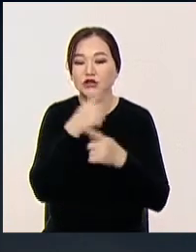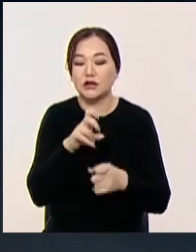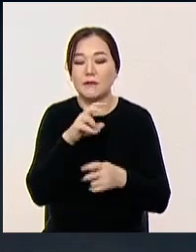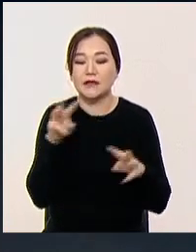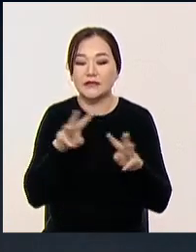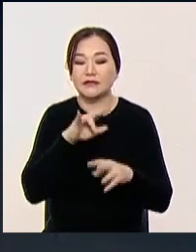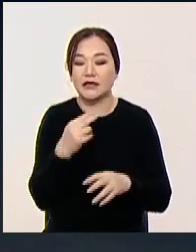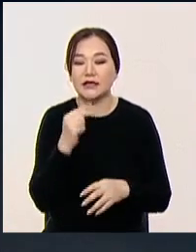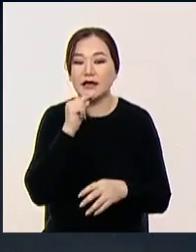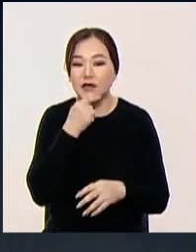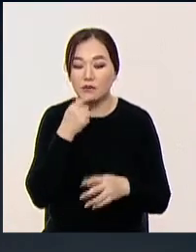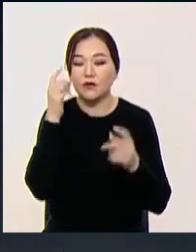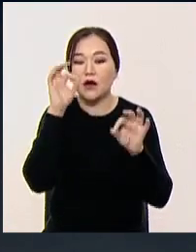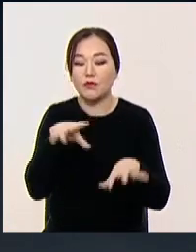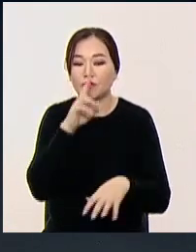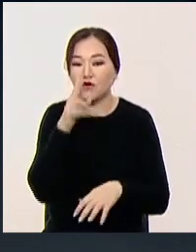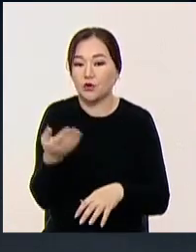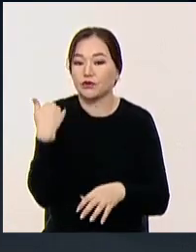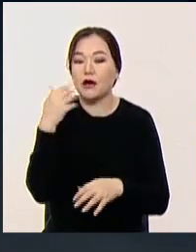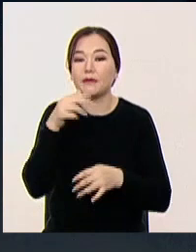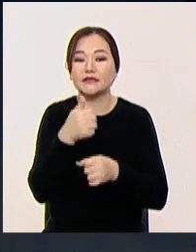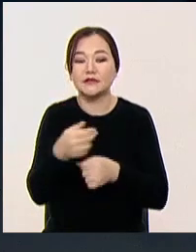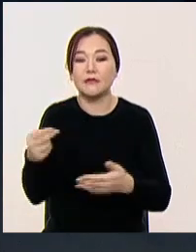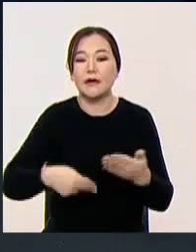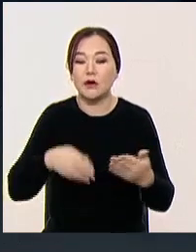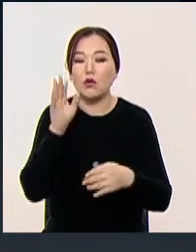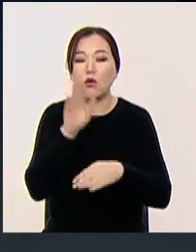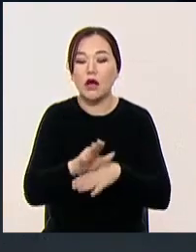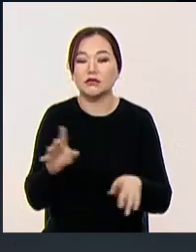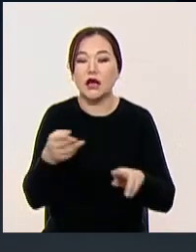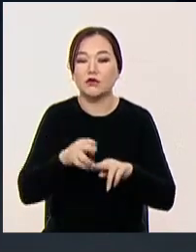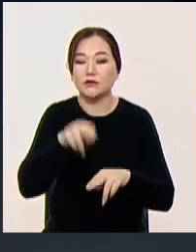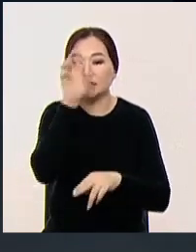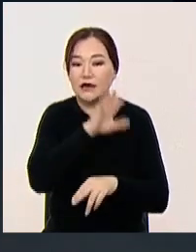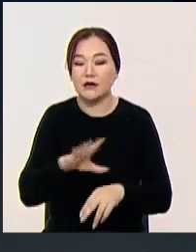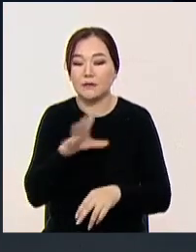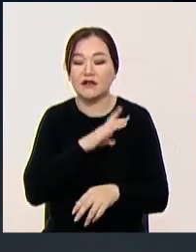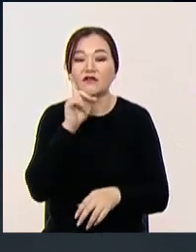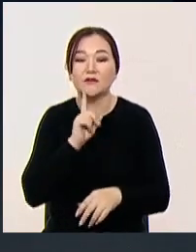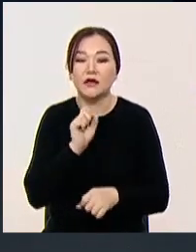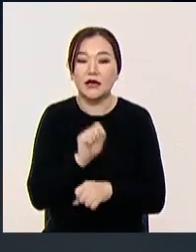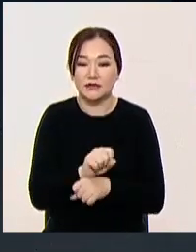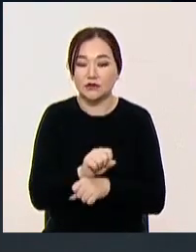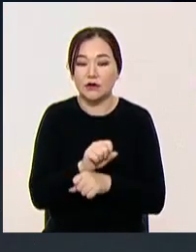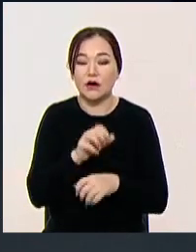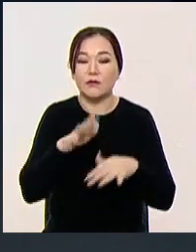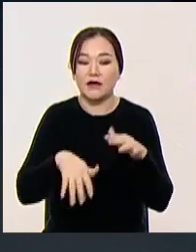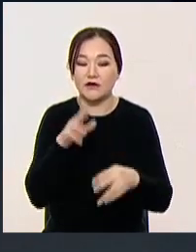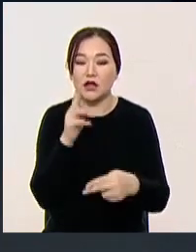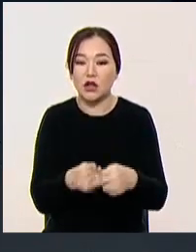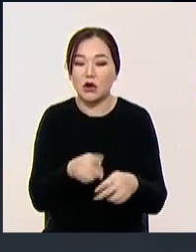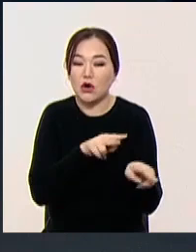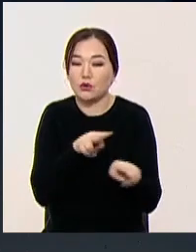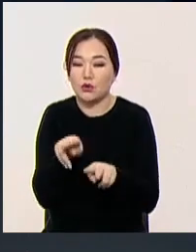национальной экономики. Напомню, два года назад президент подписал указ, по которому в стране был временно приостановлен профилактический